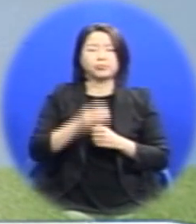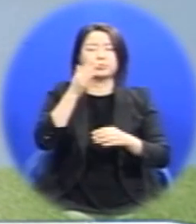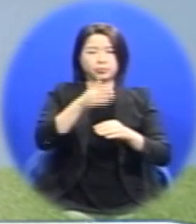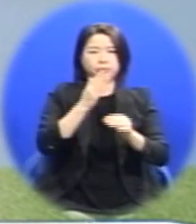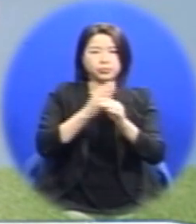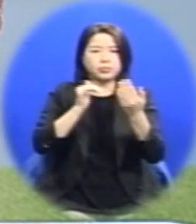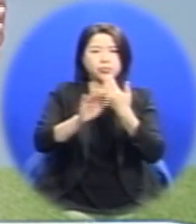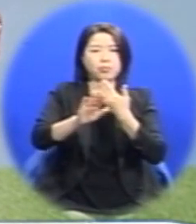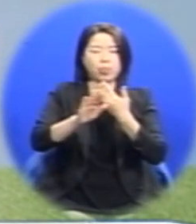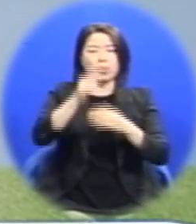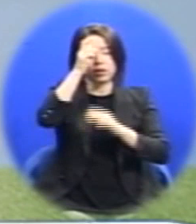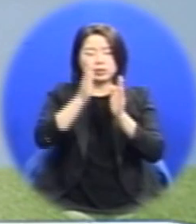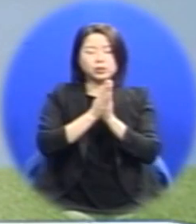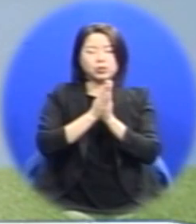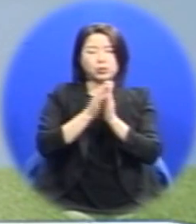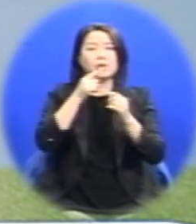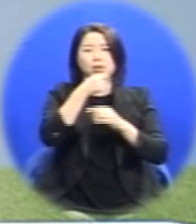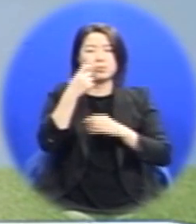그리고서 기도문이 터졌어요.